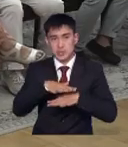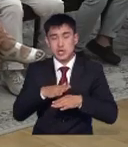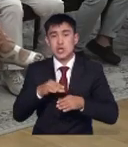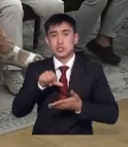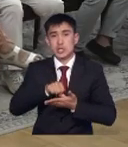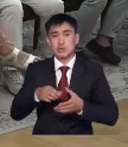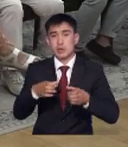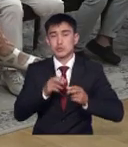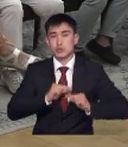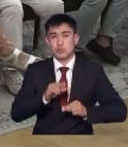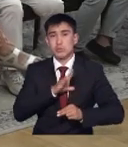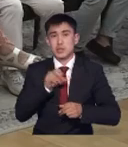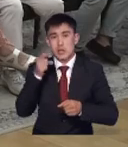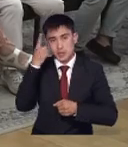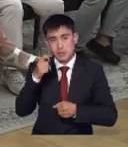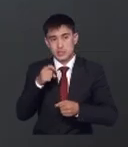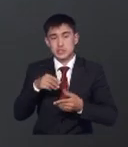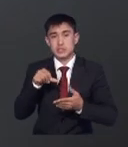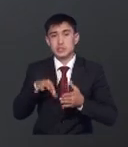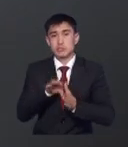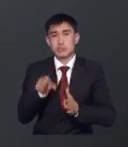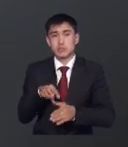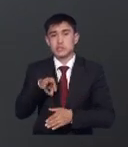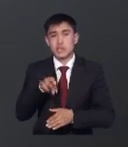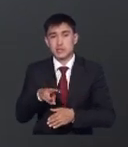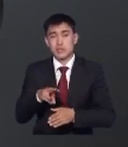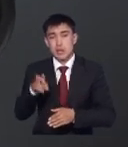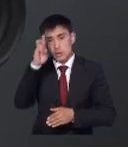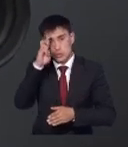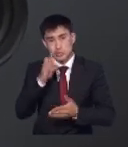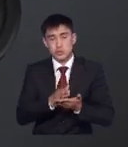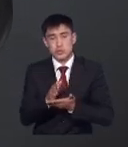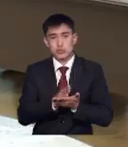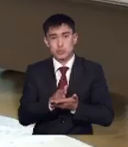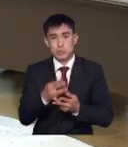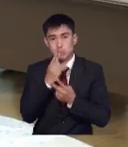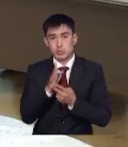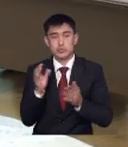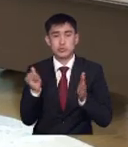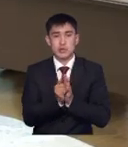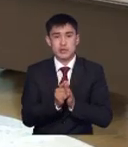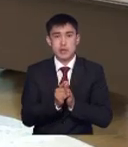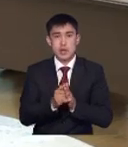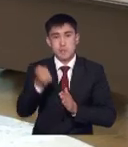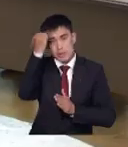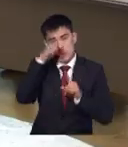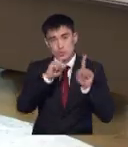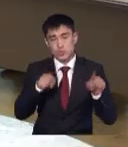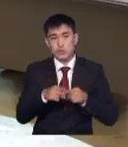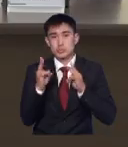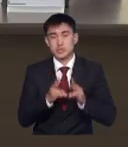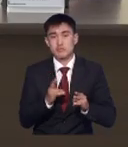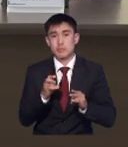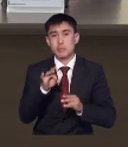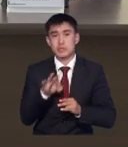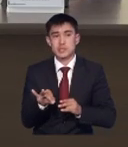членами рабочей группы был дан ряд рекомендаций депутатам маслихата. В частности, государственным служащим предстоит установить мемориальную доску жертвам репрессий.